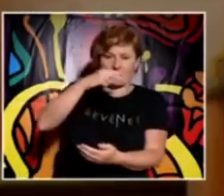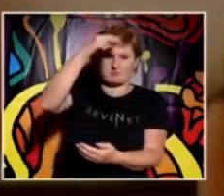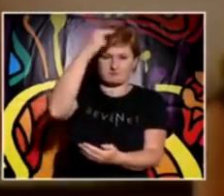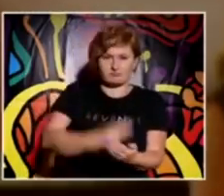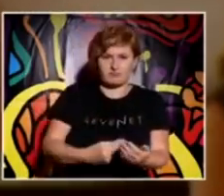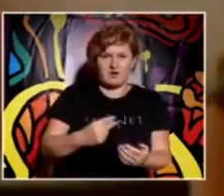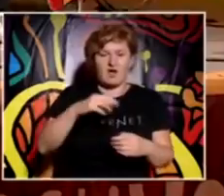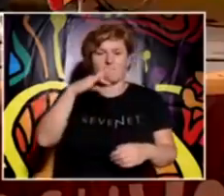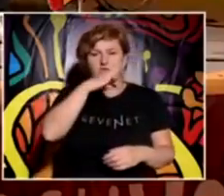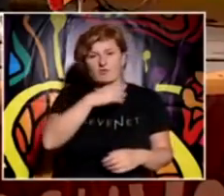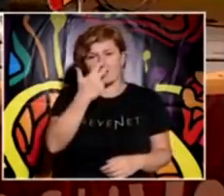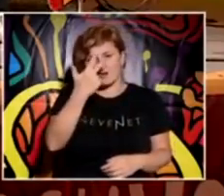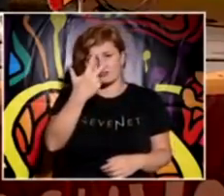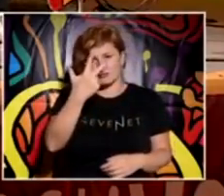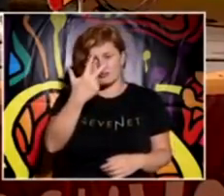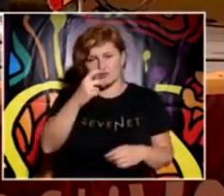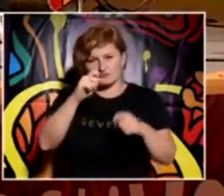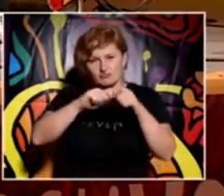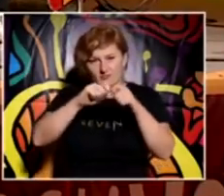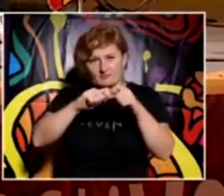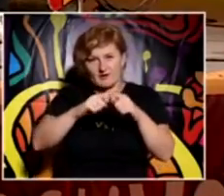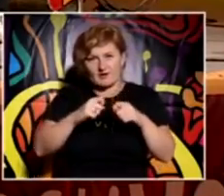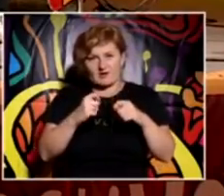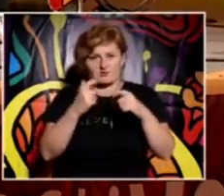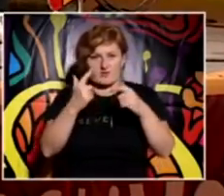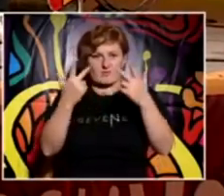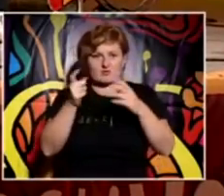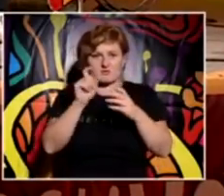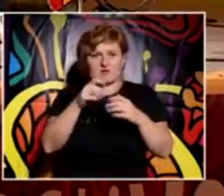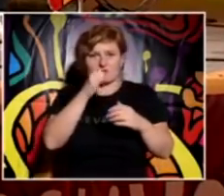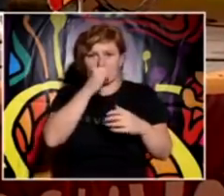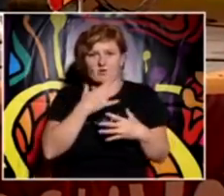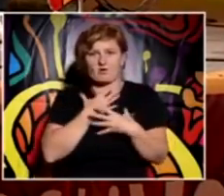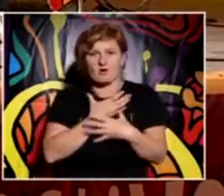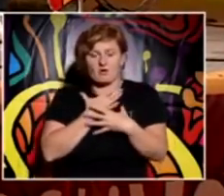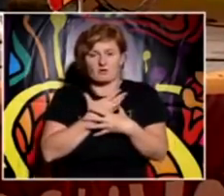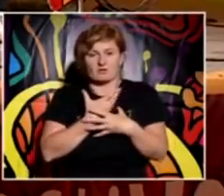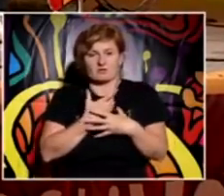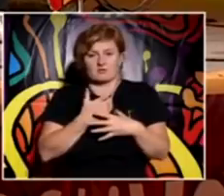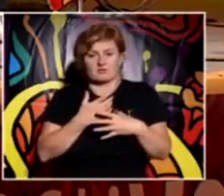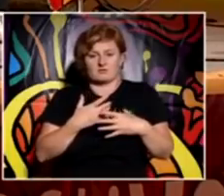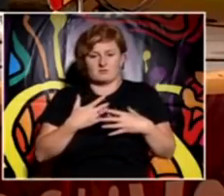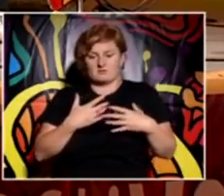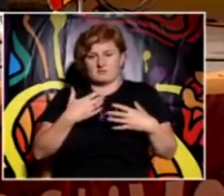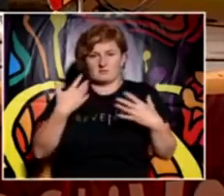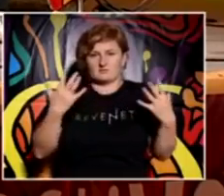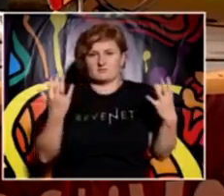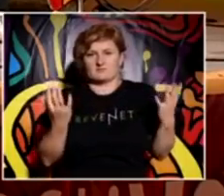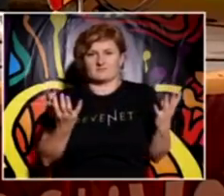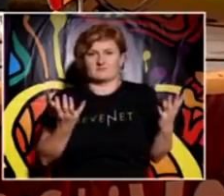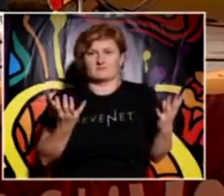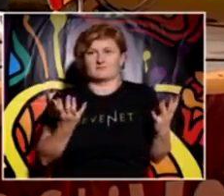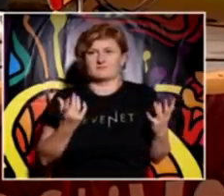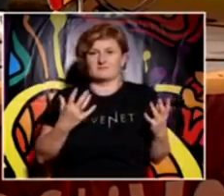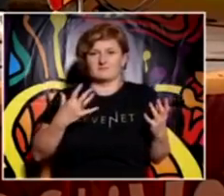woda 3 stopnie, wiem, 7-8 sekund nie mogłem złapać oddechu, to wszystko odpływa, gdzieś